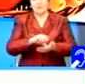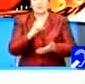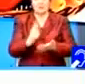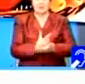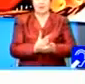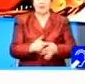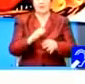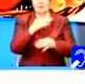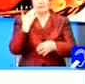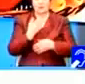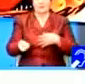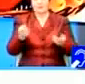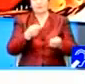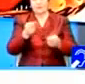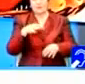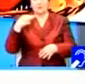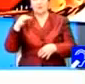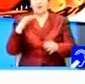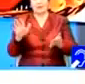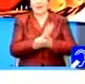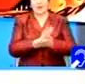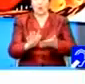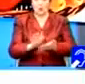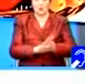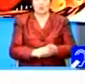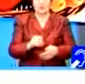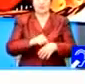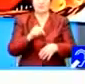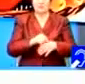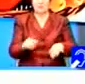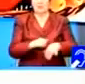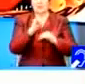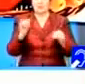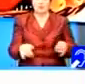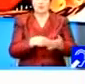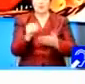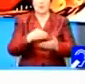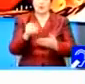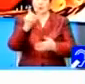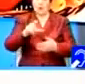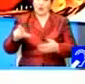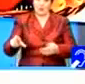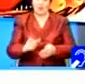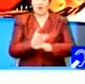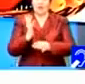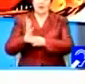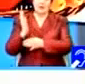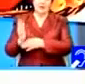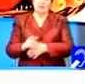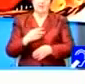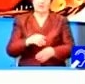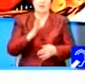scos pe tarabe produse certificate ecologic. A crescut simțitor și numărul cumpărătorilor care au făcut coadă la